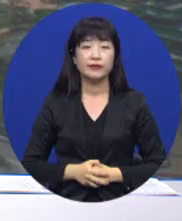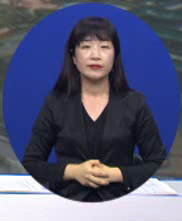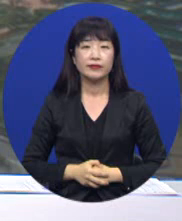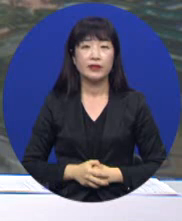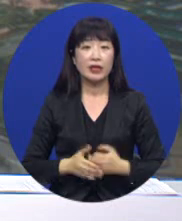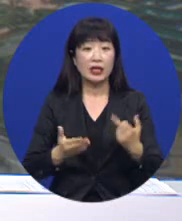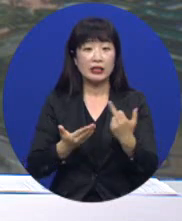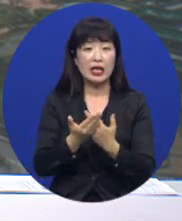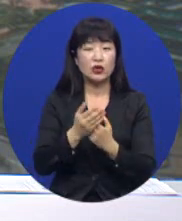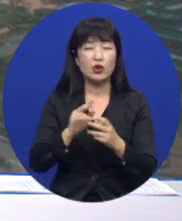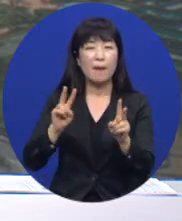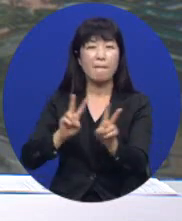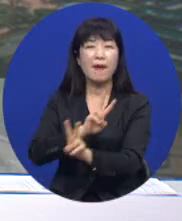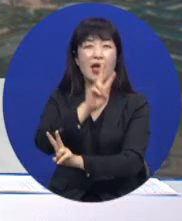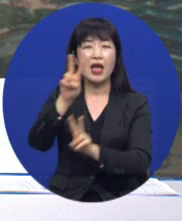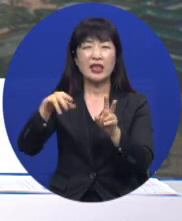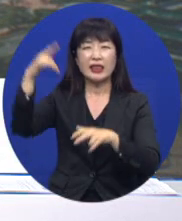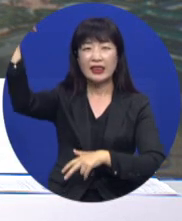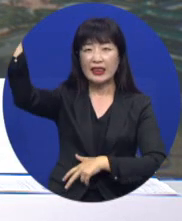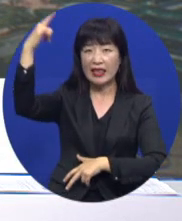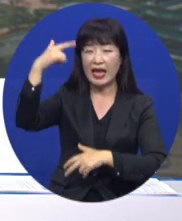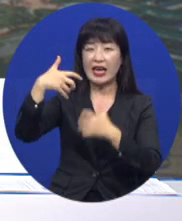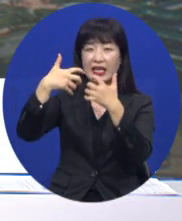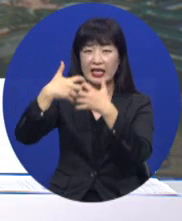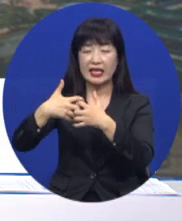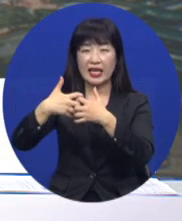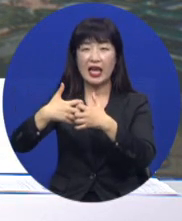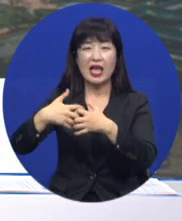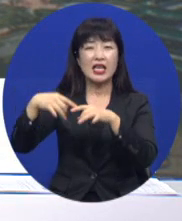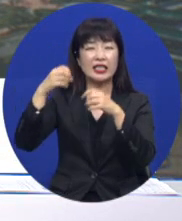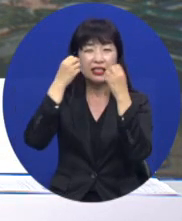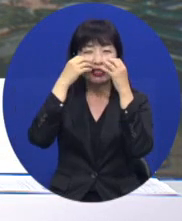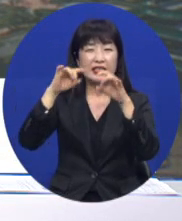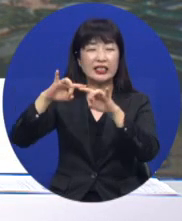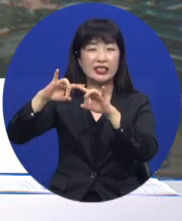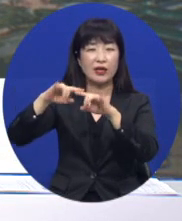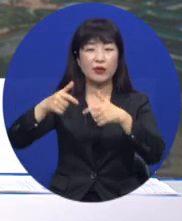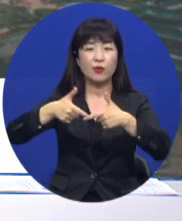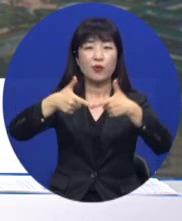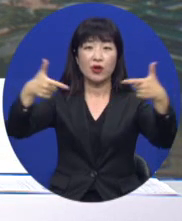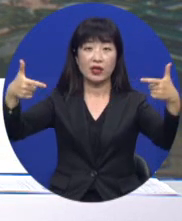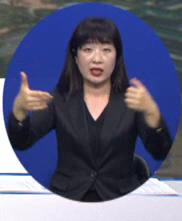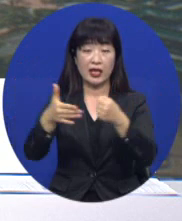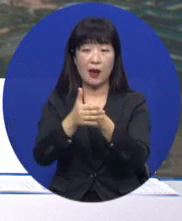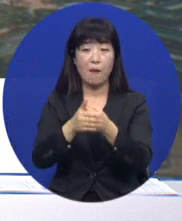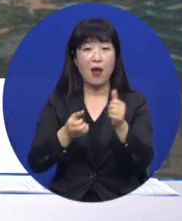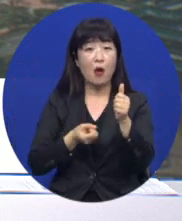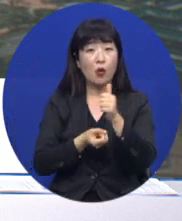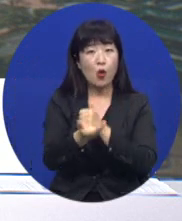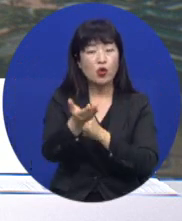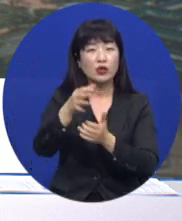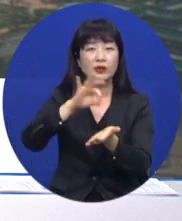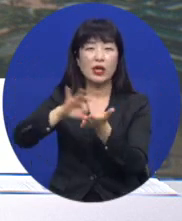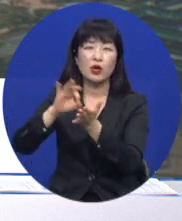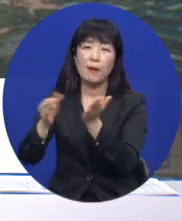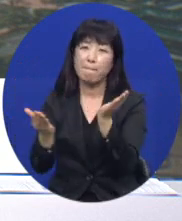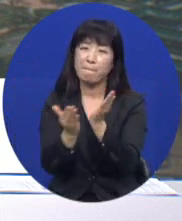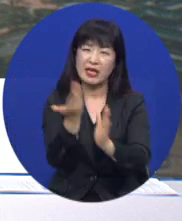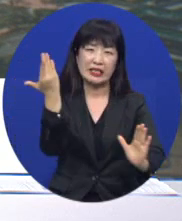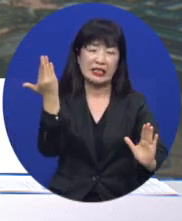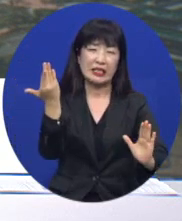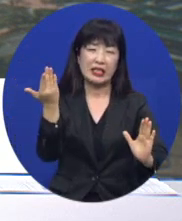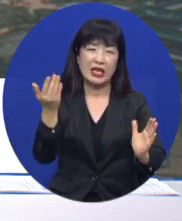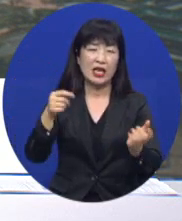제주에 풍력과 태양광 같은 신재생에너지 설비 가 급증하면서 공급과 수요가 마치 1